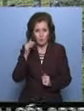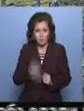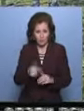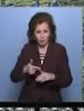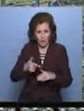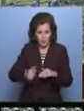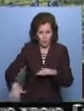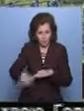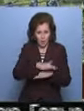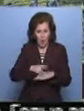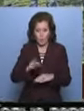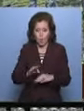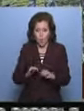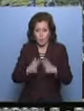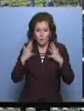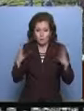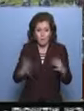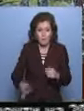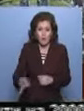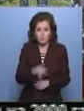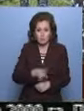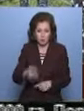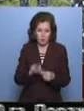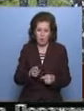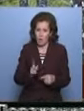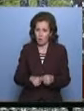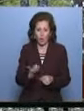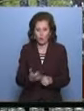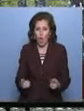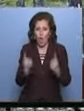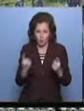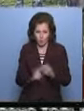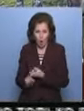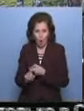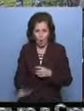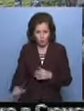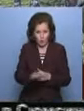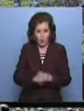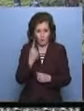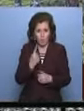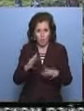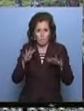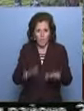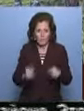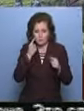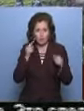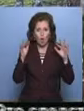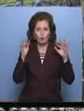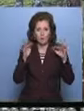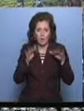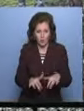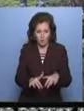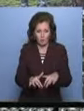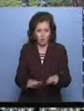размерам республики даже, не только республики, вообще это очень крупный очаг. В одном месте сконцентрировано